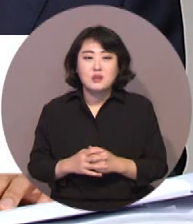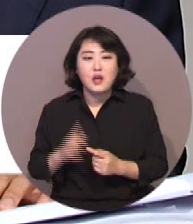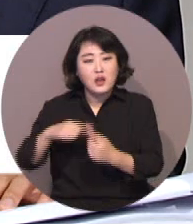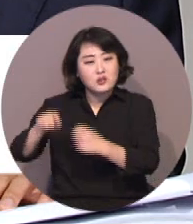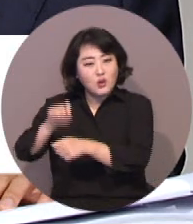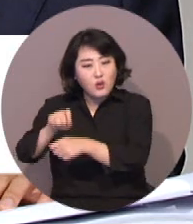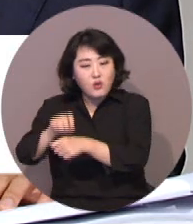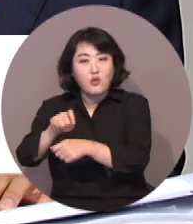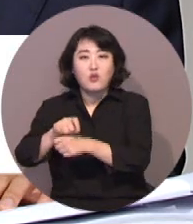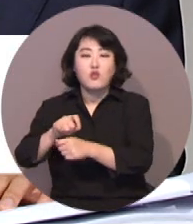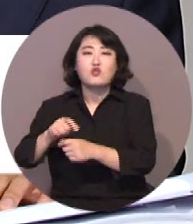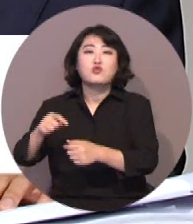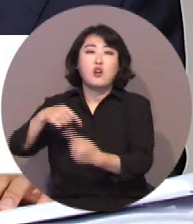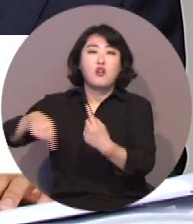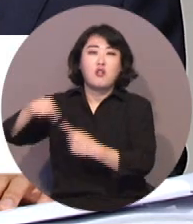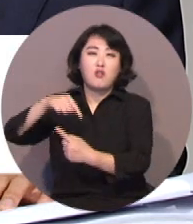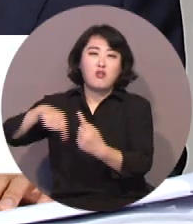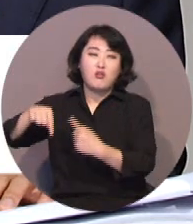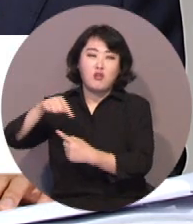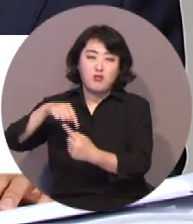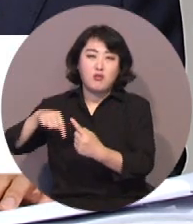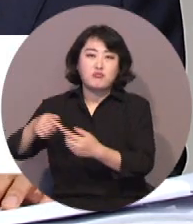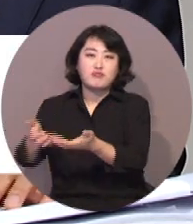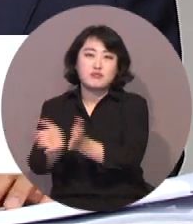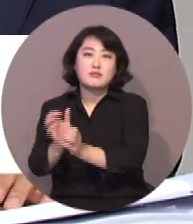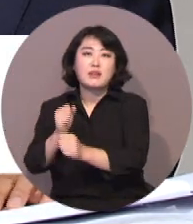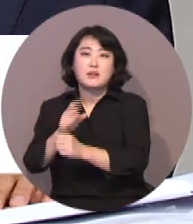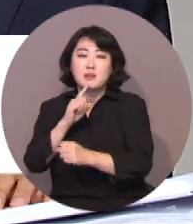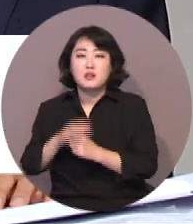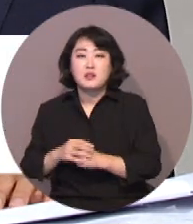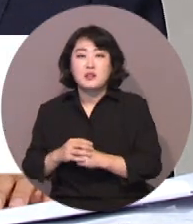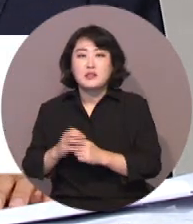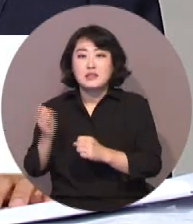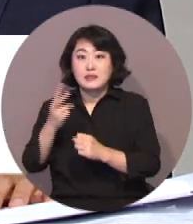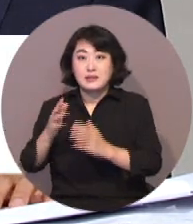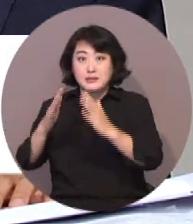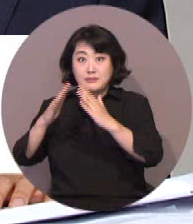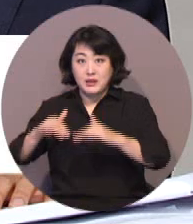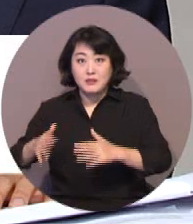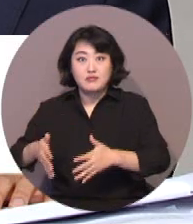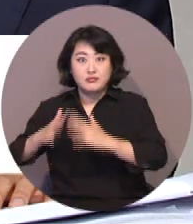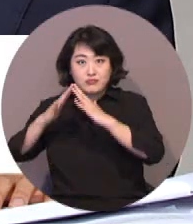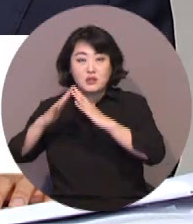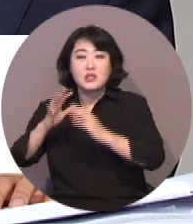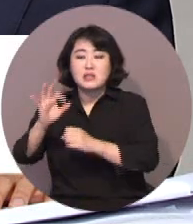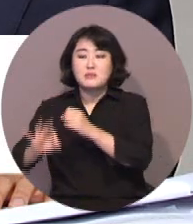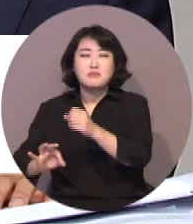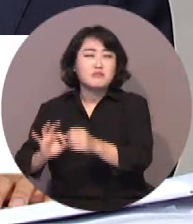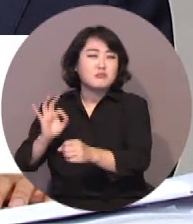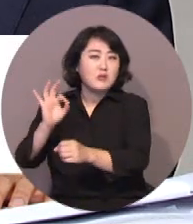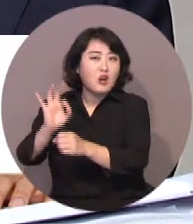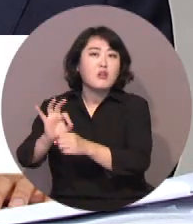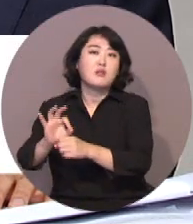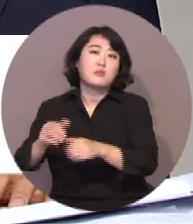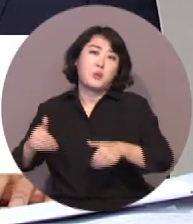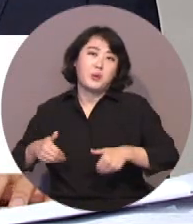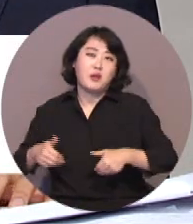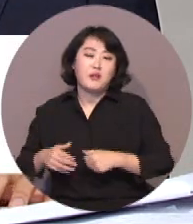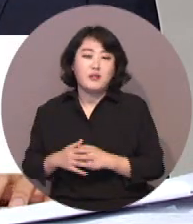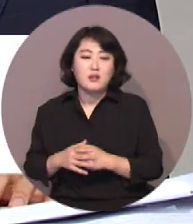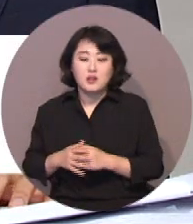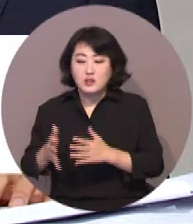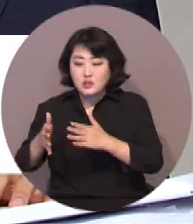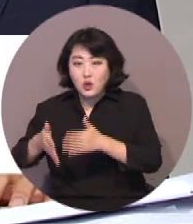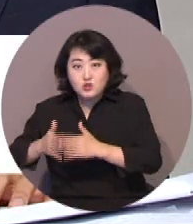만들겠다 하는 겁니다 재개발 재건축 사업을 하면서 십 년씩 장기적으로 이렇게 걸립니다